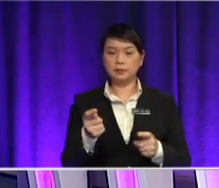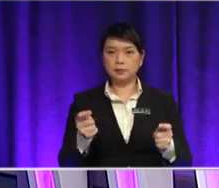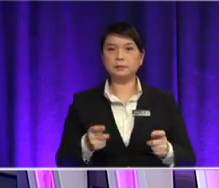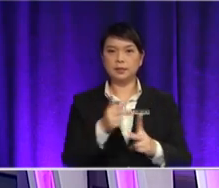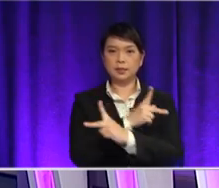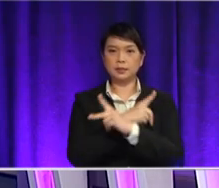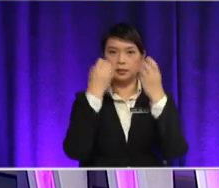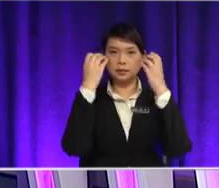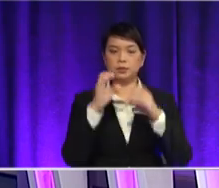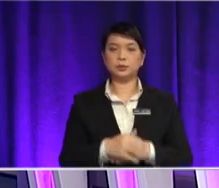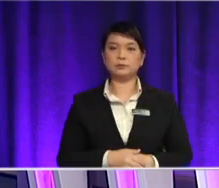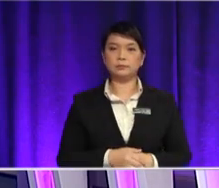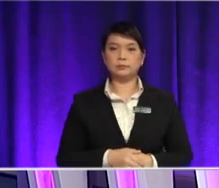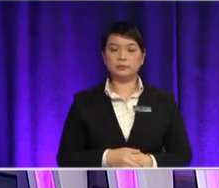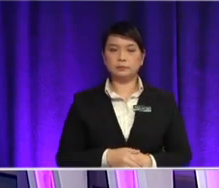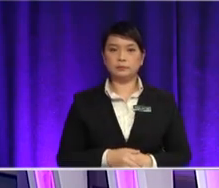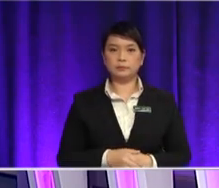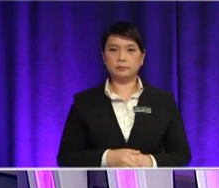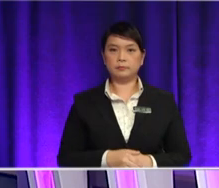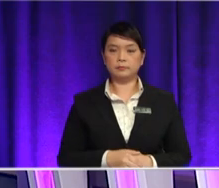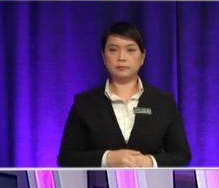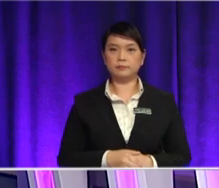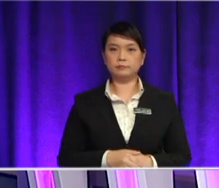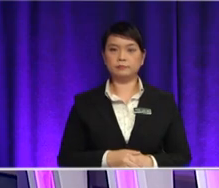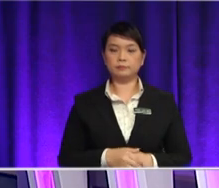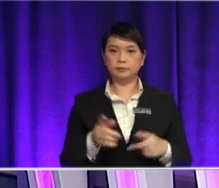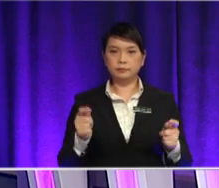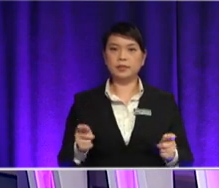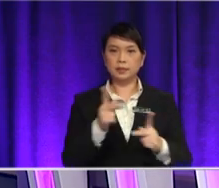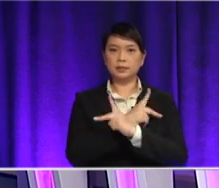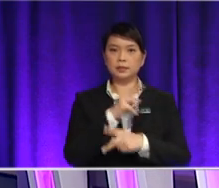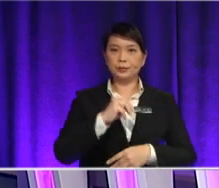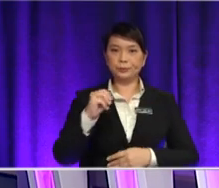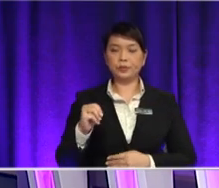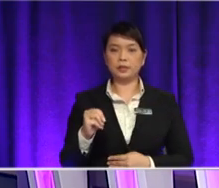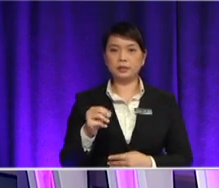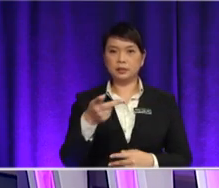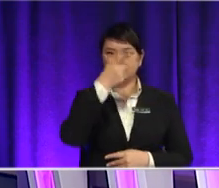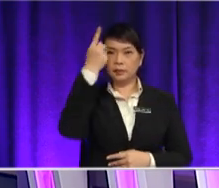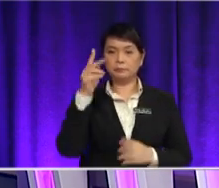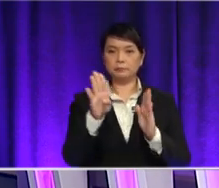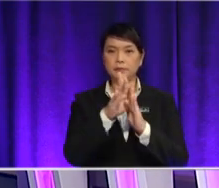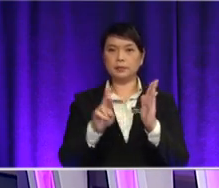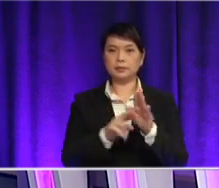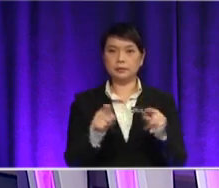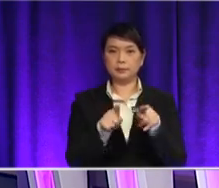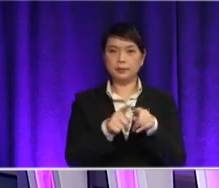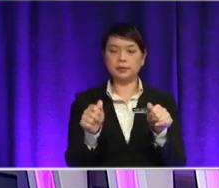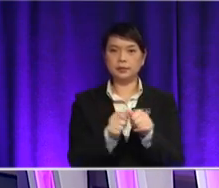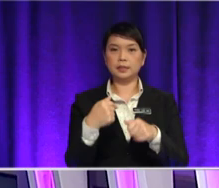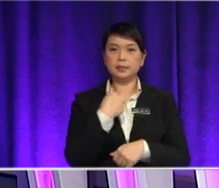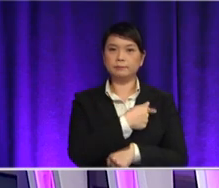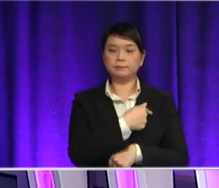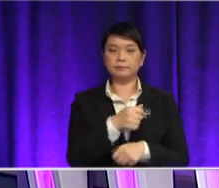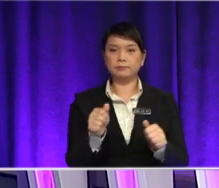SMK Convent M Bukit Mertajam, Pulau Pinang. Terima kasih murid-murid dari Sekolah Cikgu Nur Faizah kerana bersama-sama dan kami. Terima kasih juga kepada